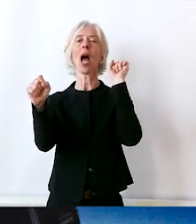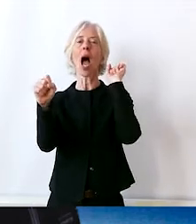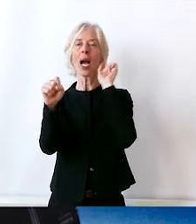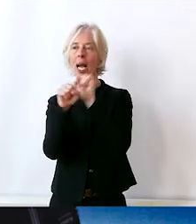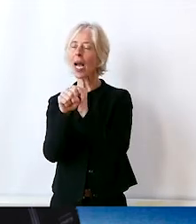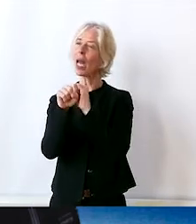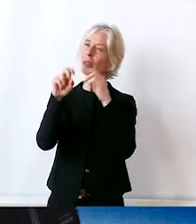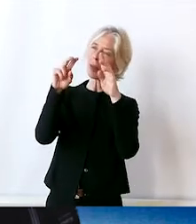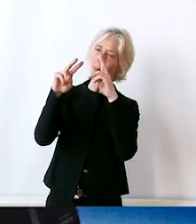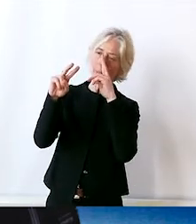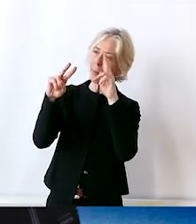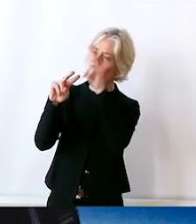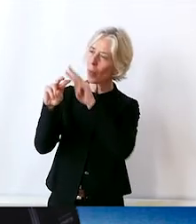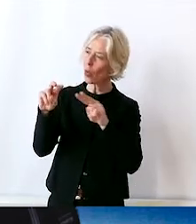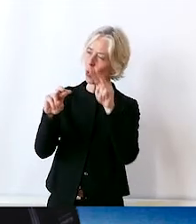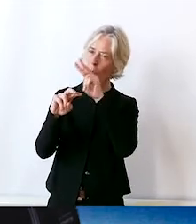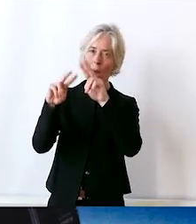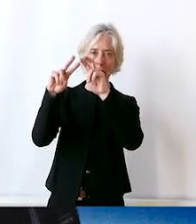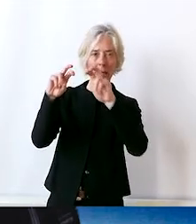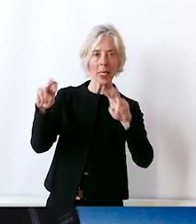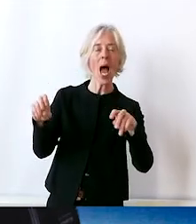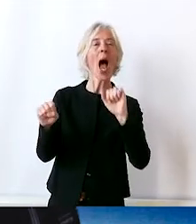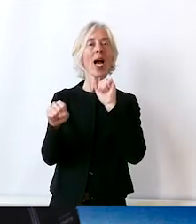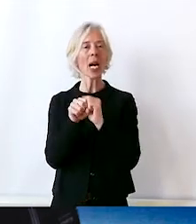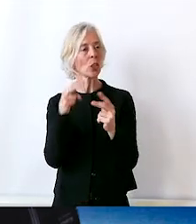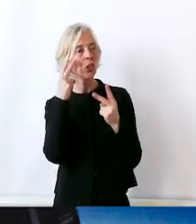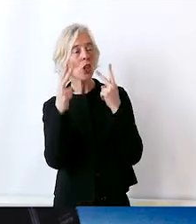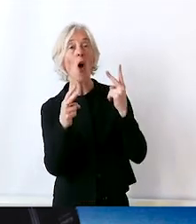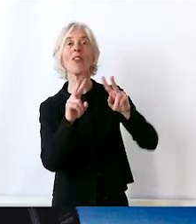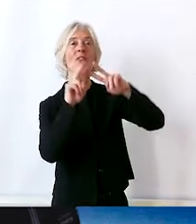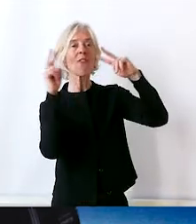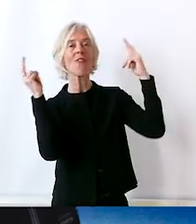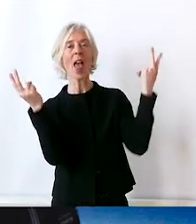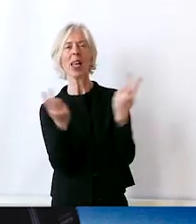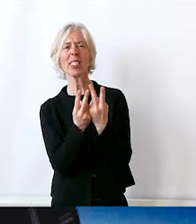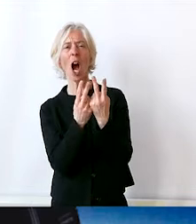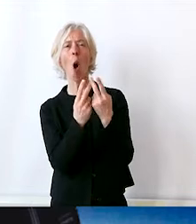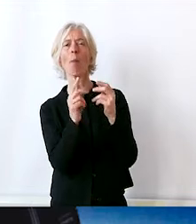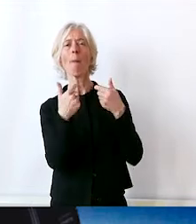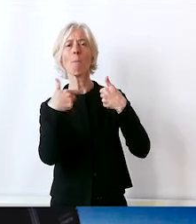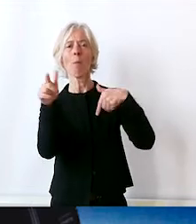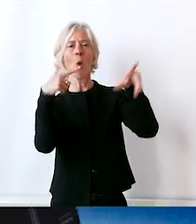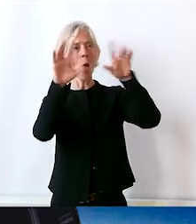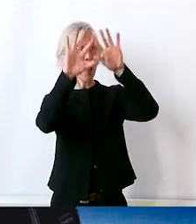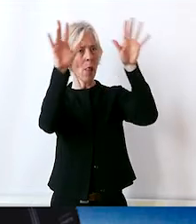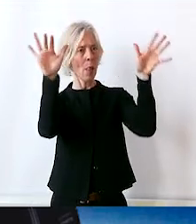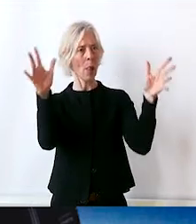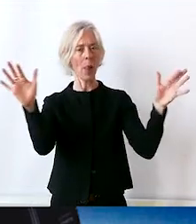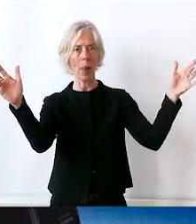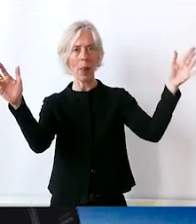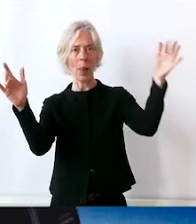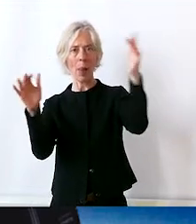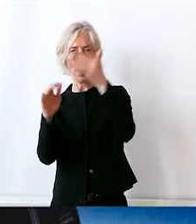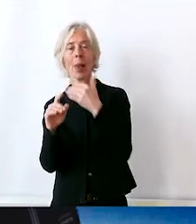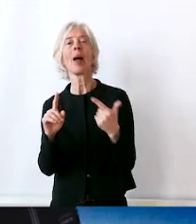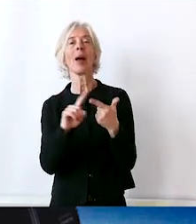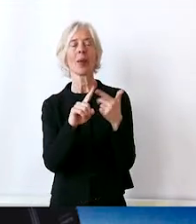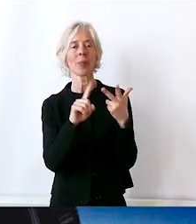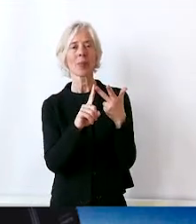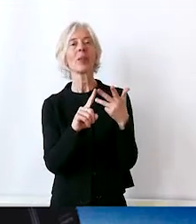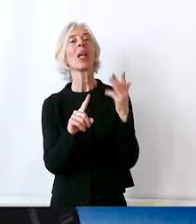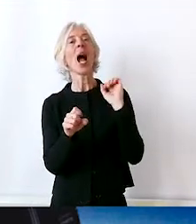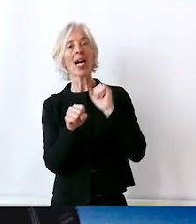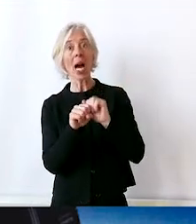Beobachtungen ausgeführt werden, was Weltraumschrott betrifft. Und schlussendlich, wenn der Satellit komplett tot ist, wie das bei uns heißt, können wir